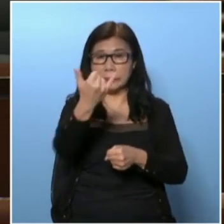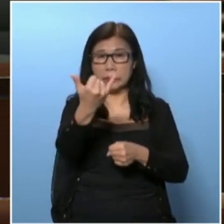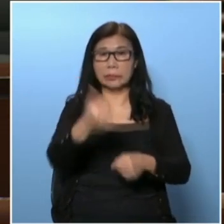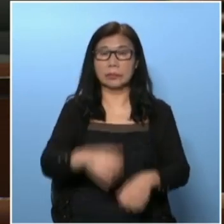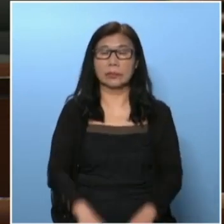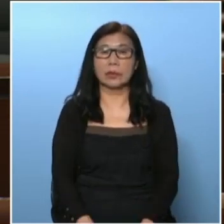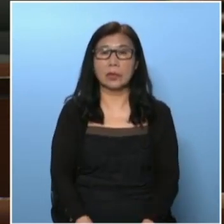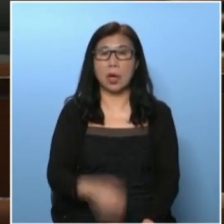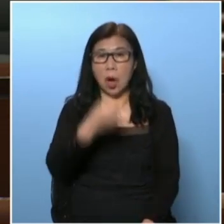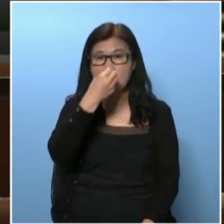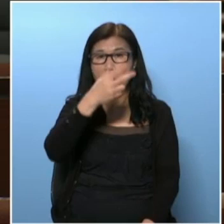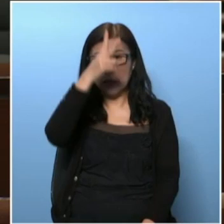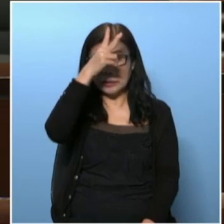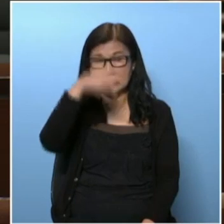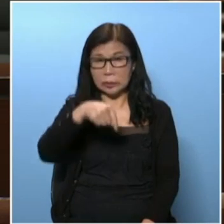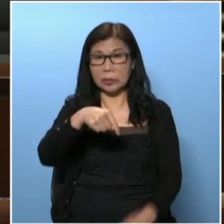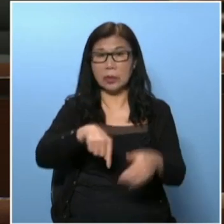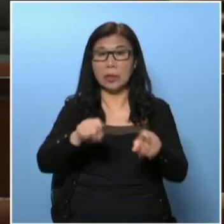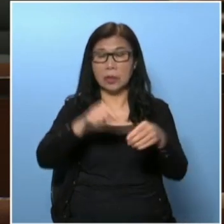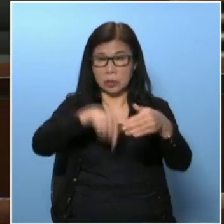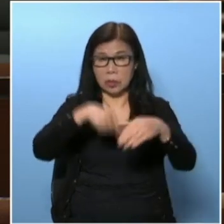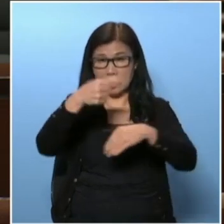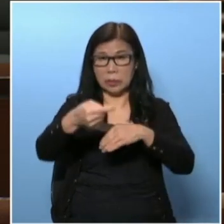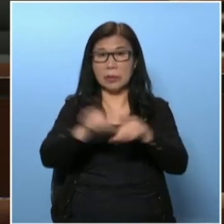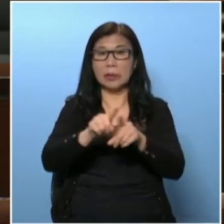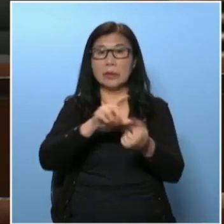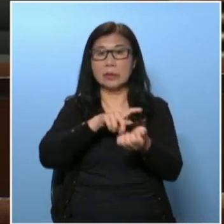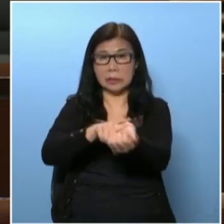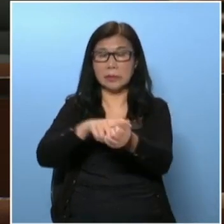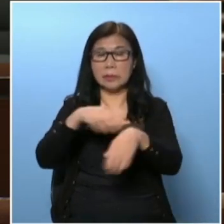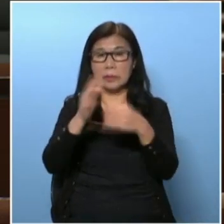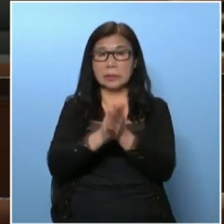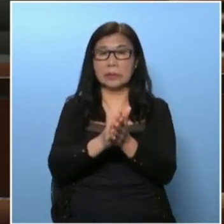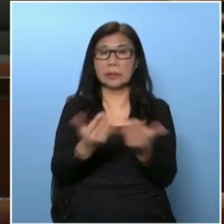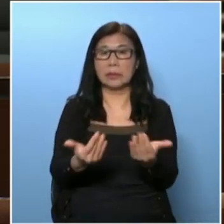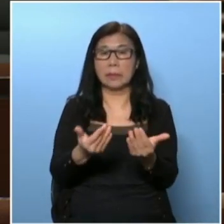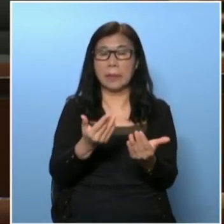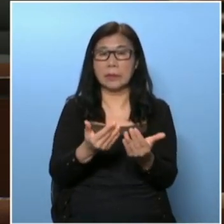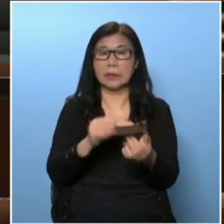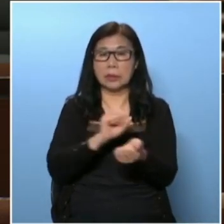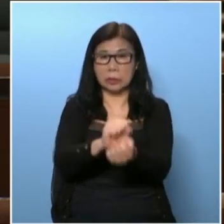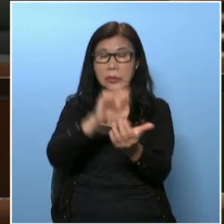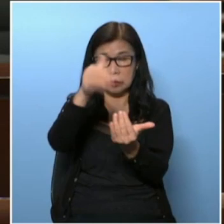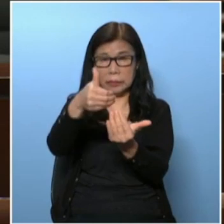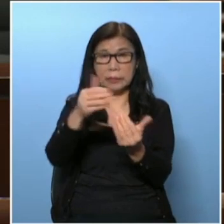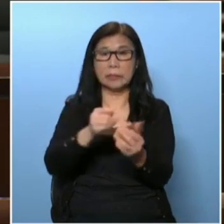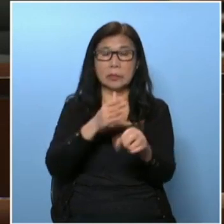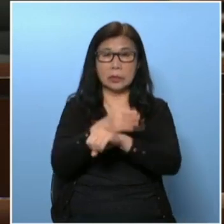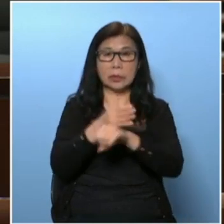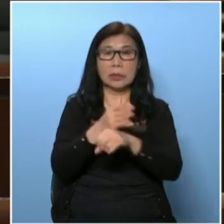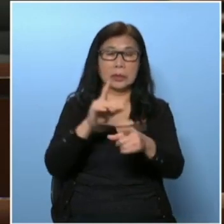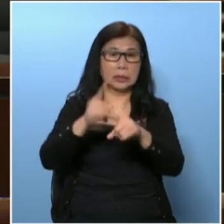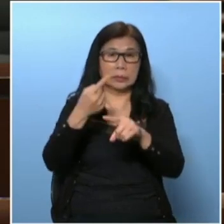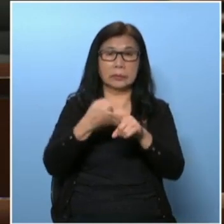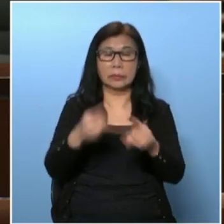係喺特別行政區內或者區外判有刑事嘅罪行，判監超過